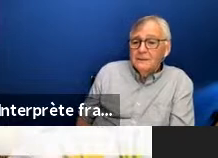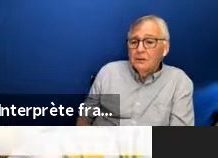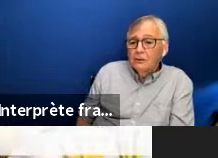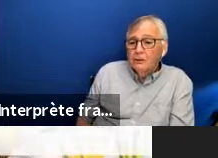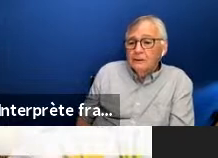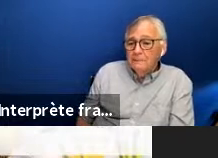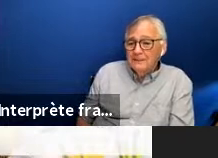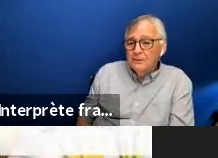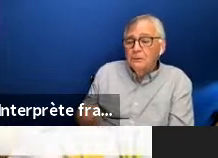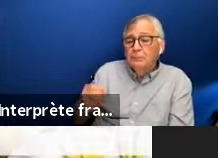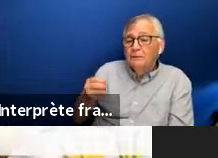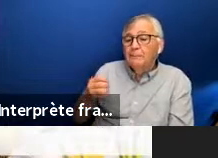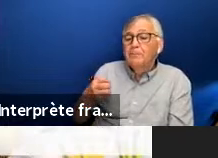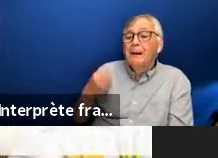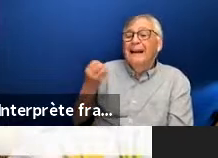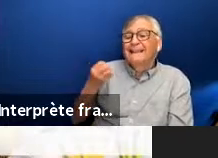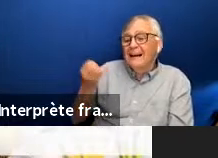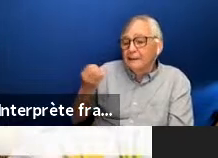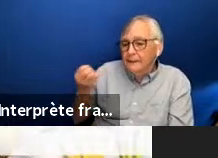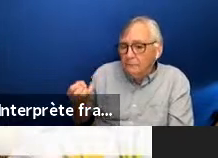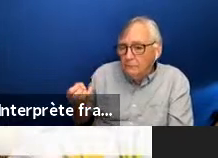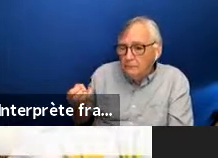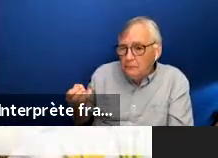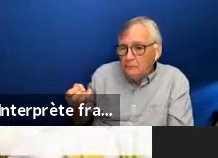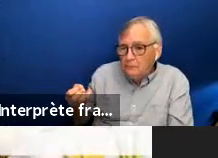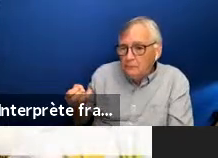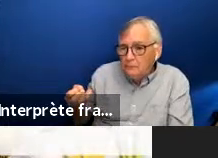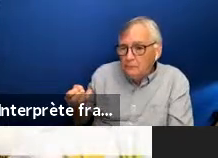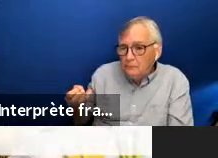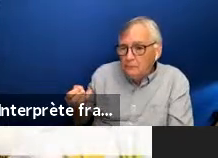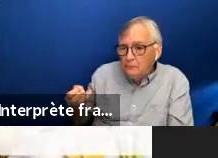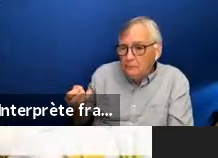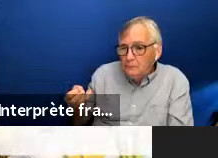Ça veut dire qu'il y a des personnes qui peuvent être malentendantes.